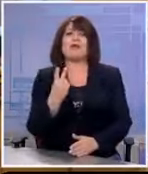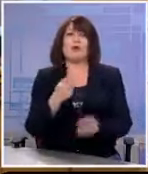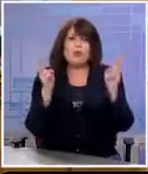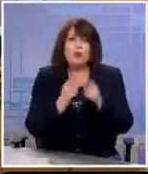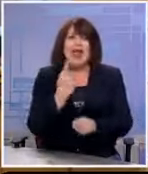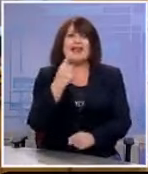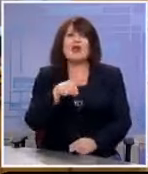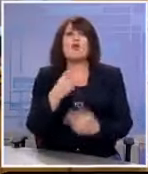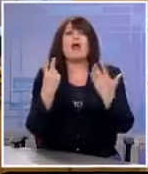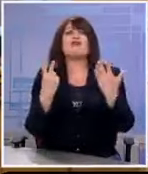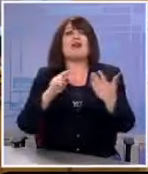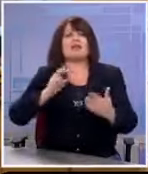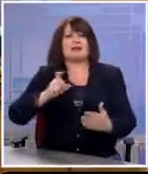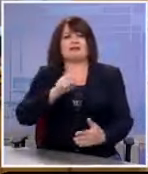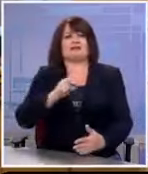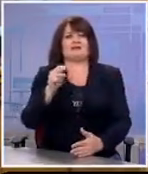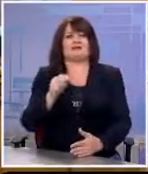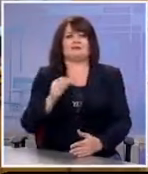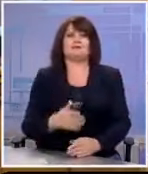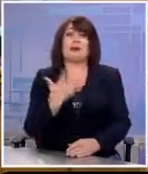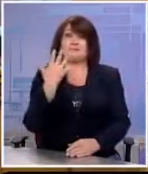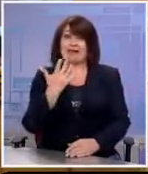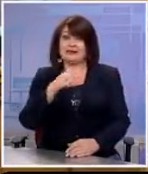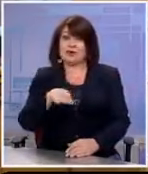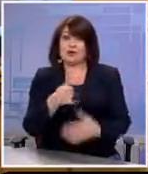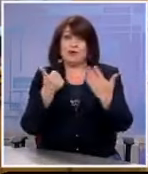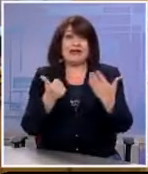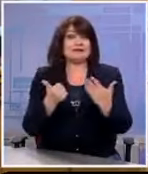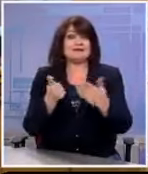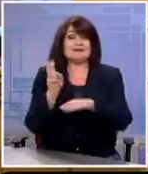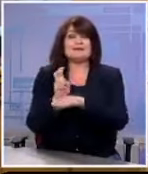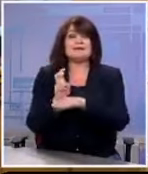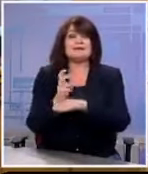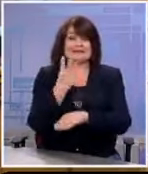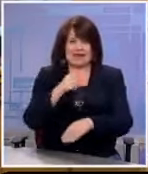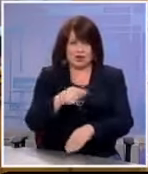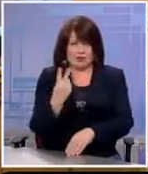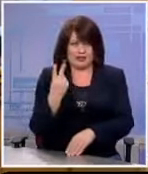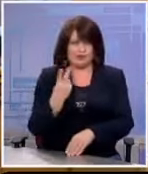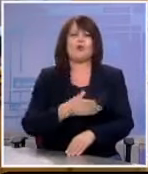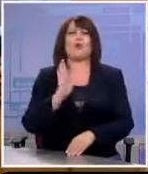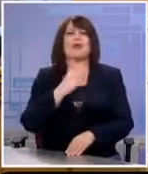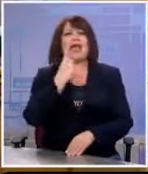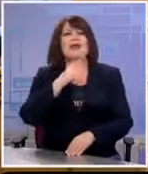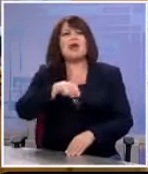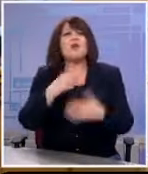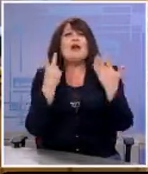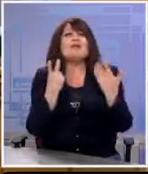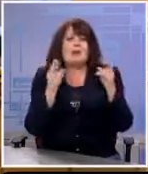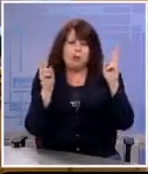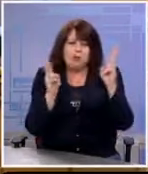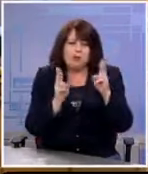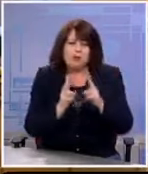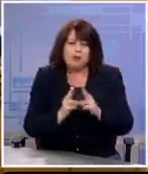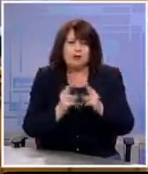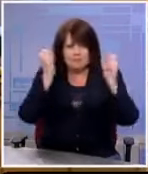1,7. Συνεπώς, τα 5,6 δεν έγιναν 3,2, έγιναν 1,7. Είναι η